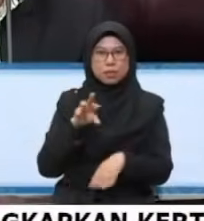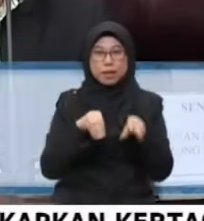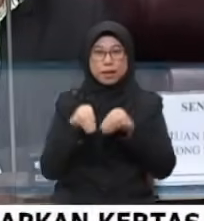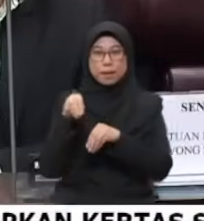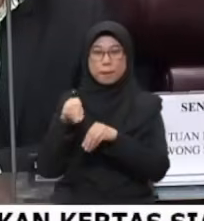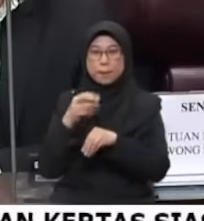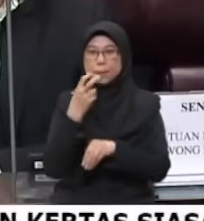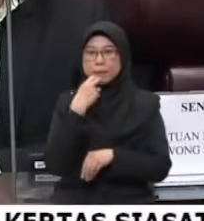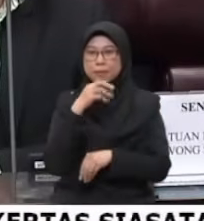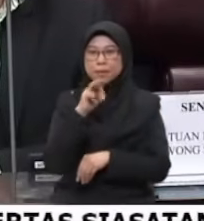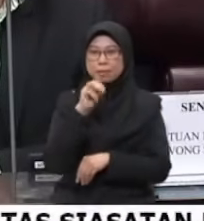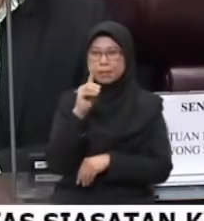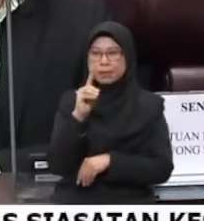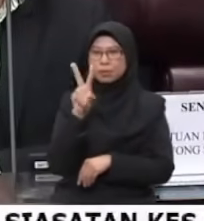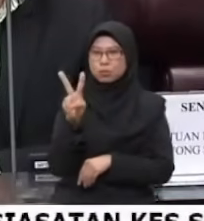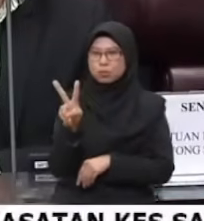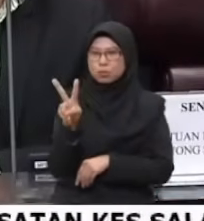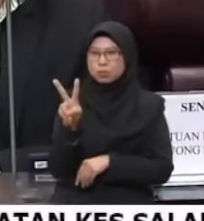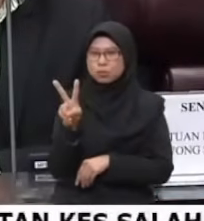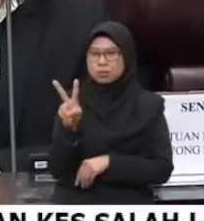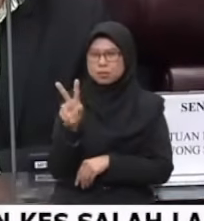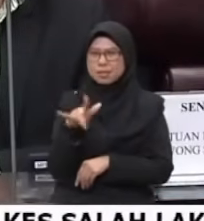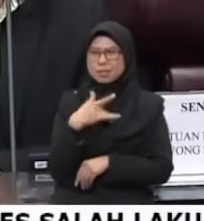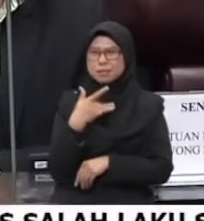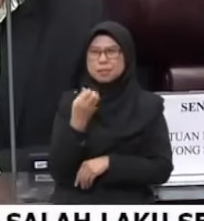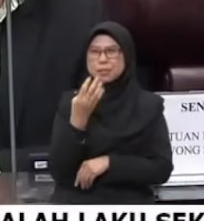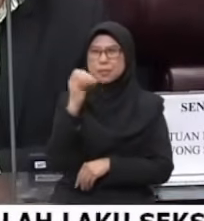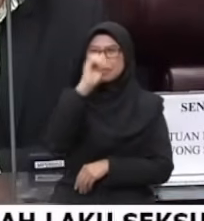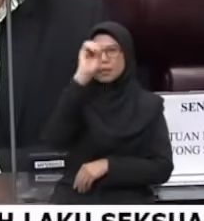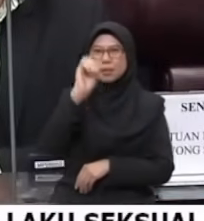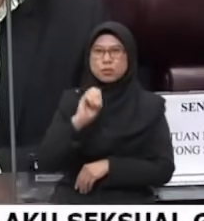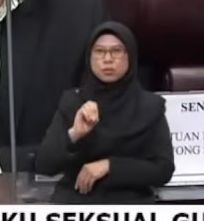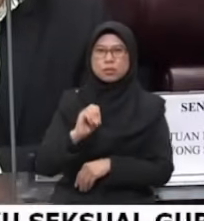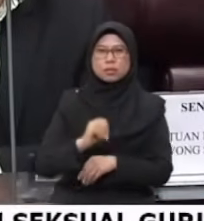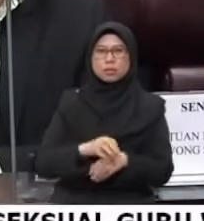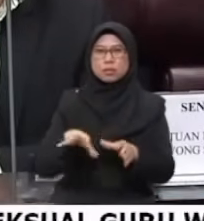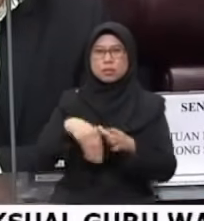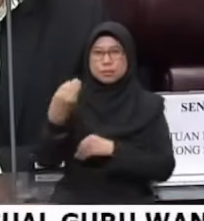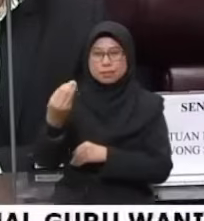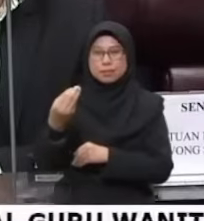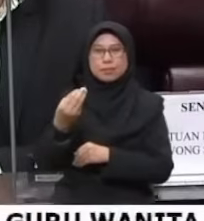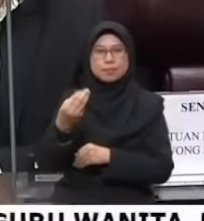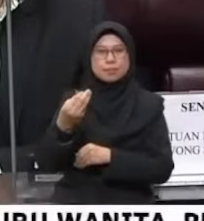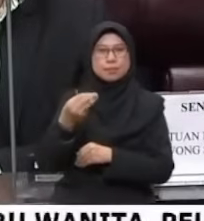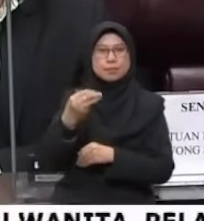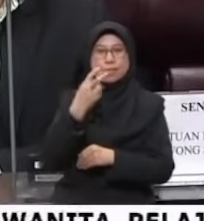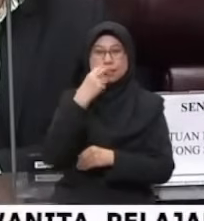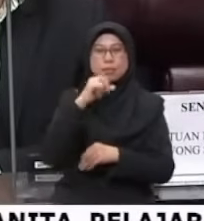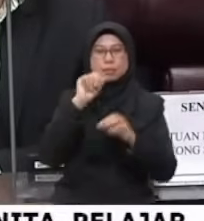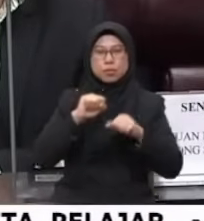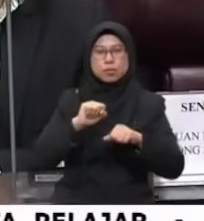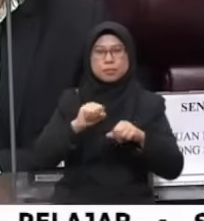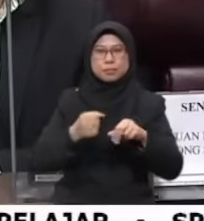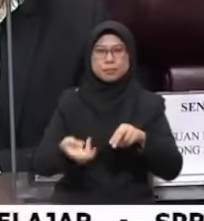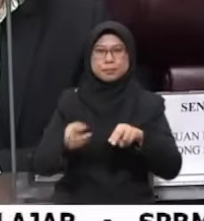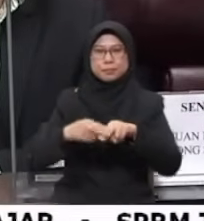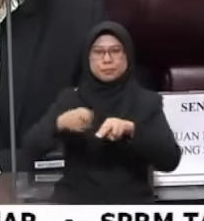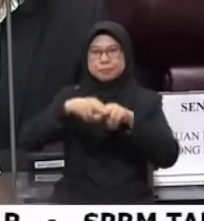Nas md2 agak-agak Berapa peratus jumlah hasil pengeluaran yang dijangka dapat kita